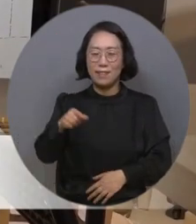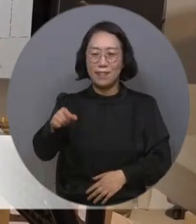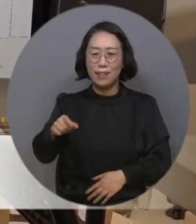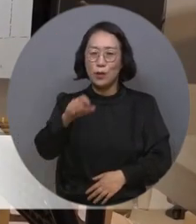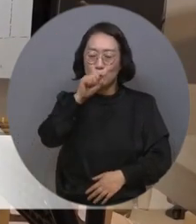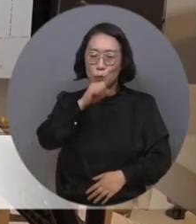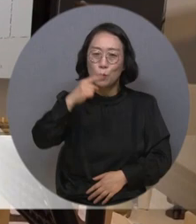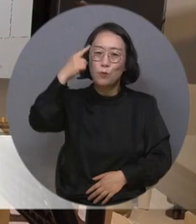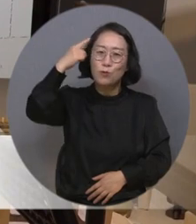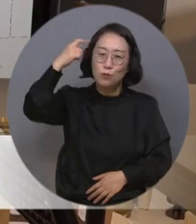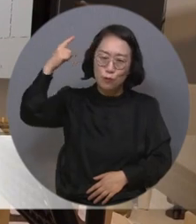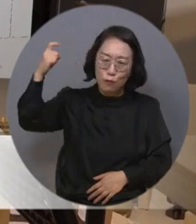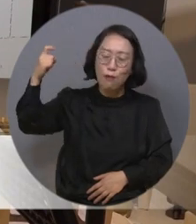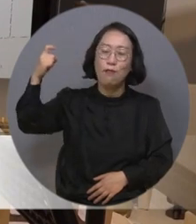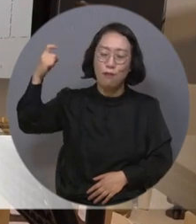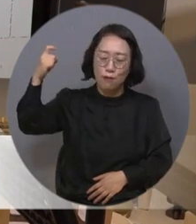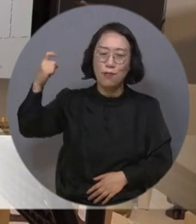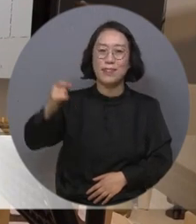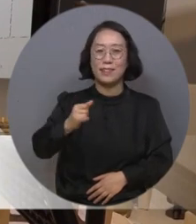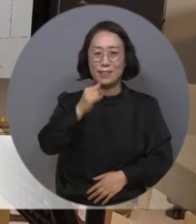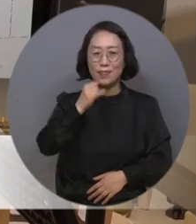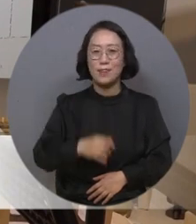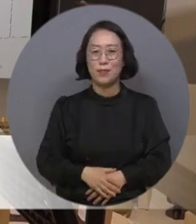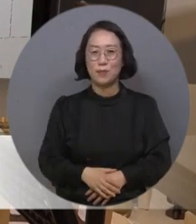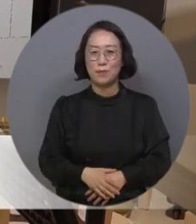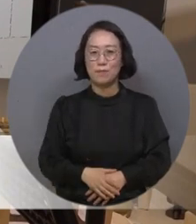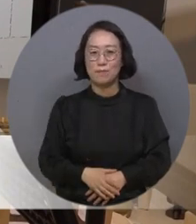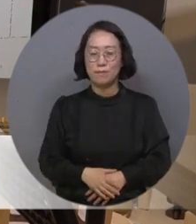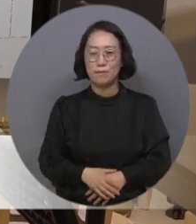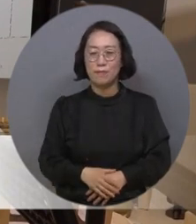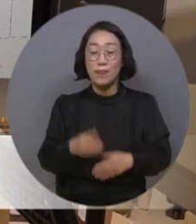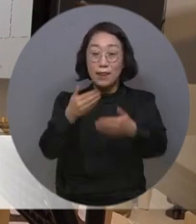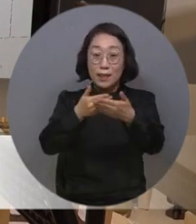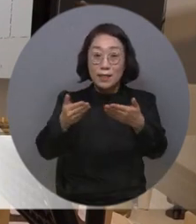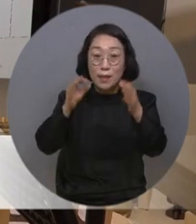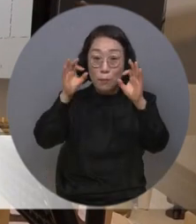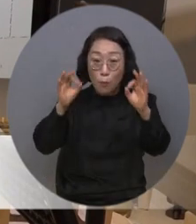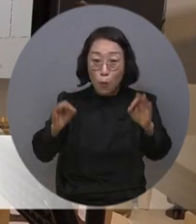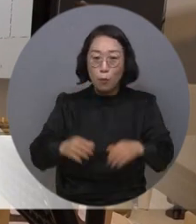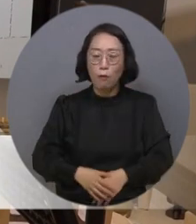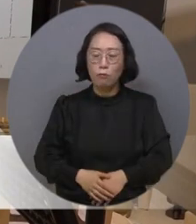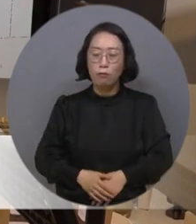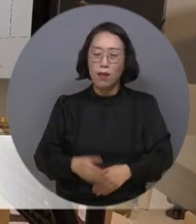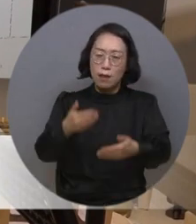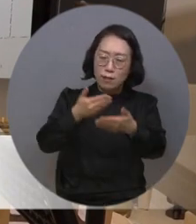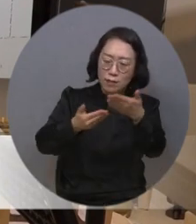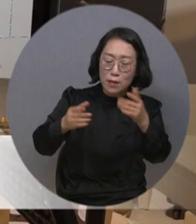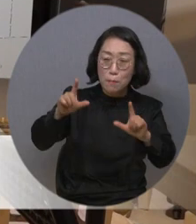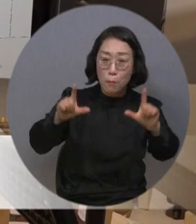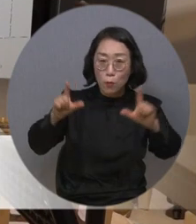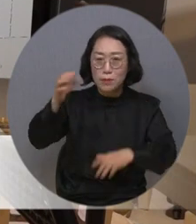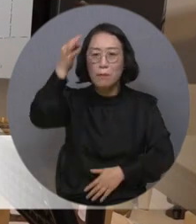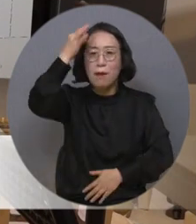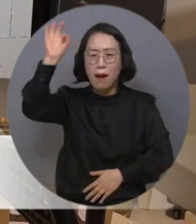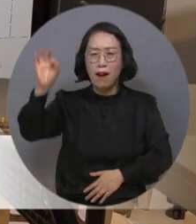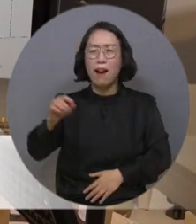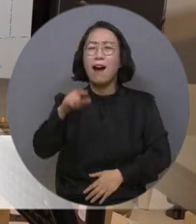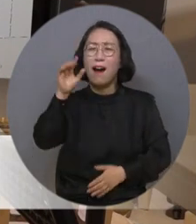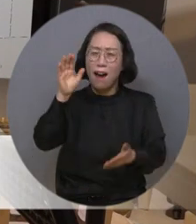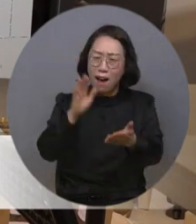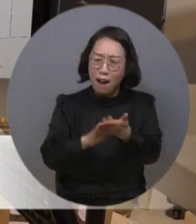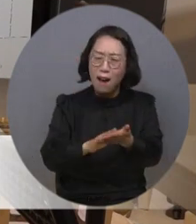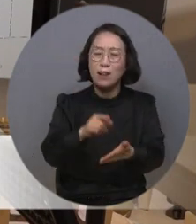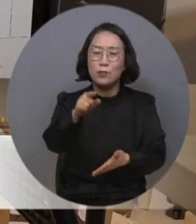그래도 좋은 추억을 많이 남겨 놔서 그림 보면 그 그리던 때 생각이 나고 저걸 어디서